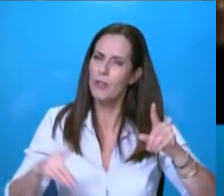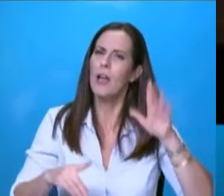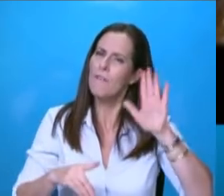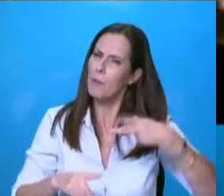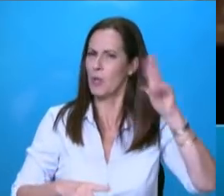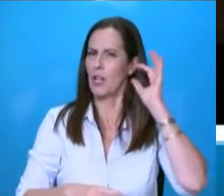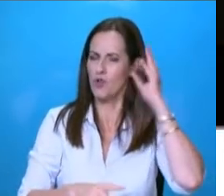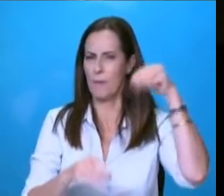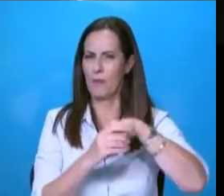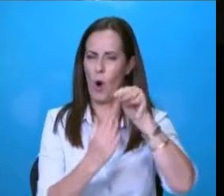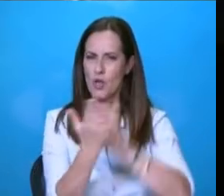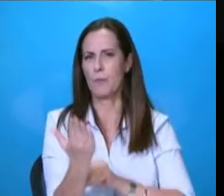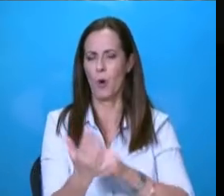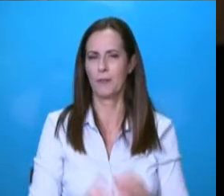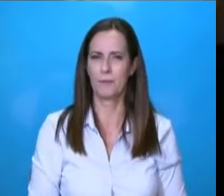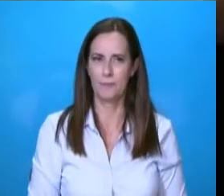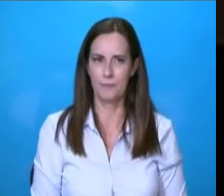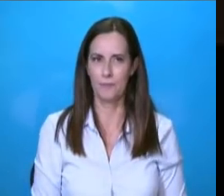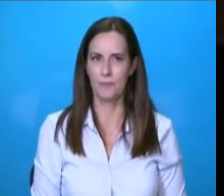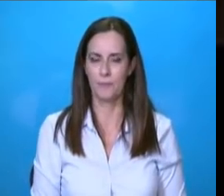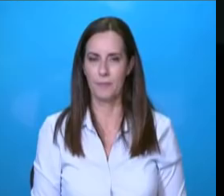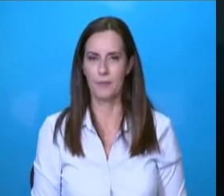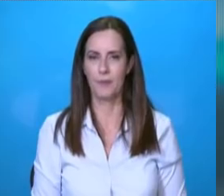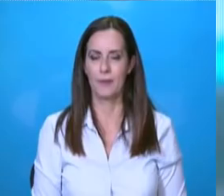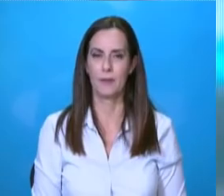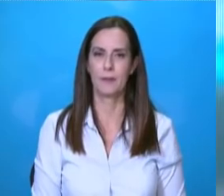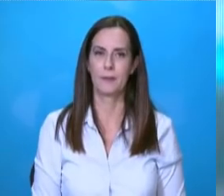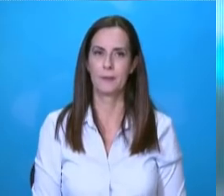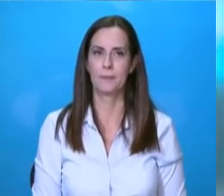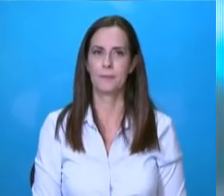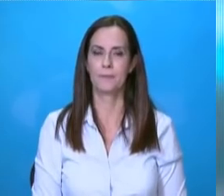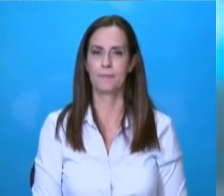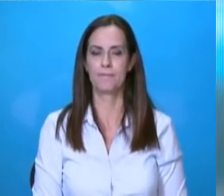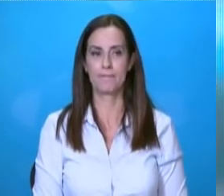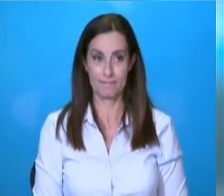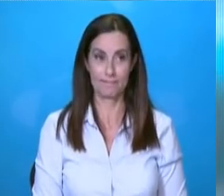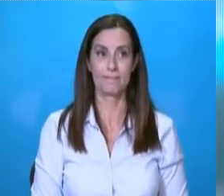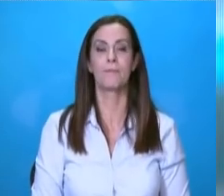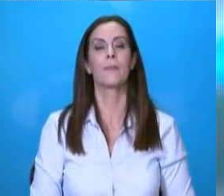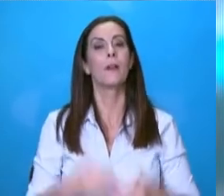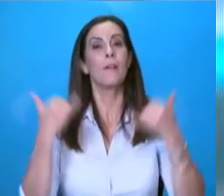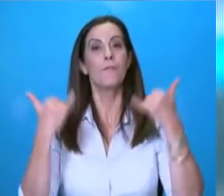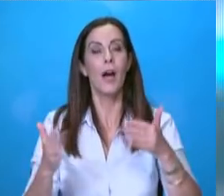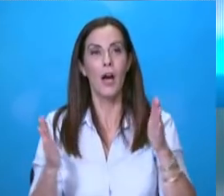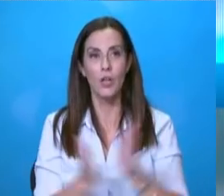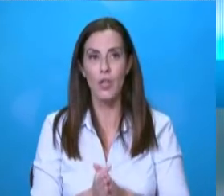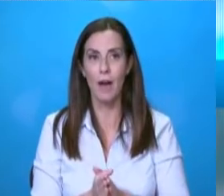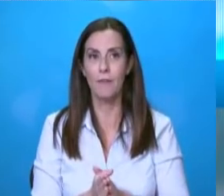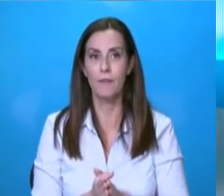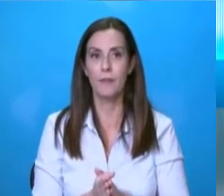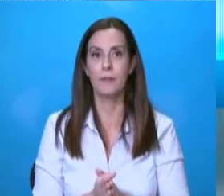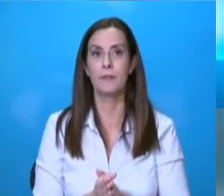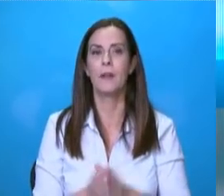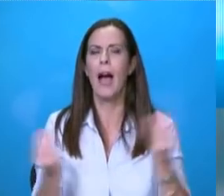ומאוזנות. יאסו! I told you it's the best prize in all of Greece! ובמעבר חד, חפצים בני